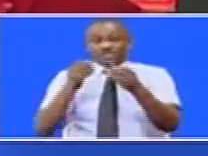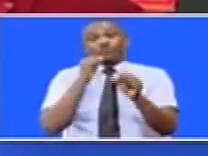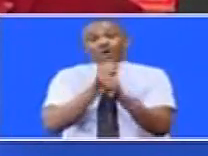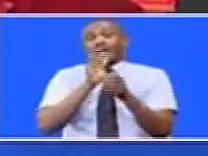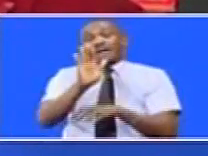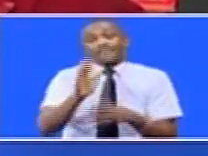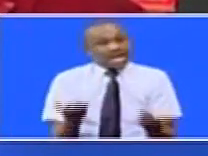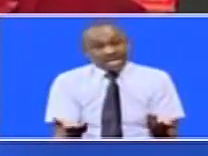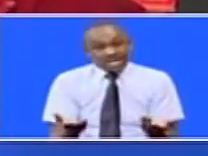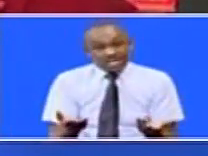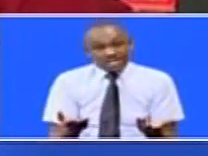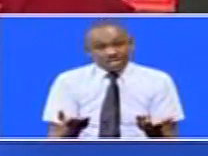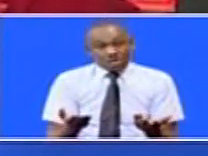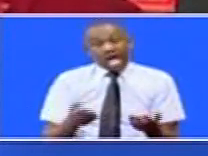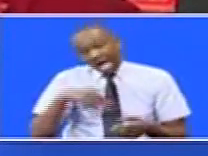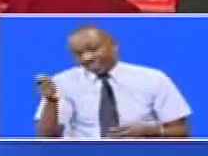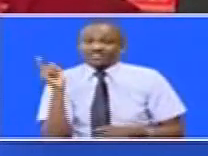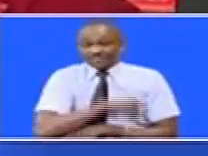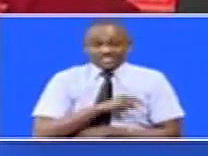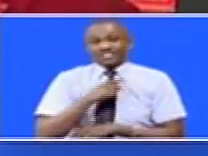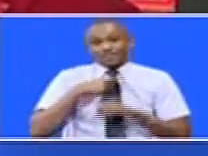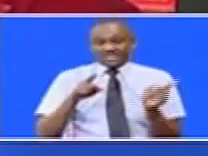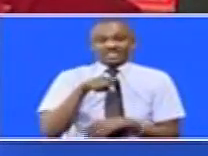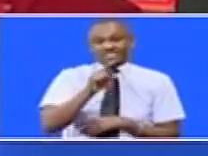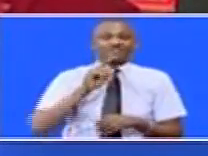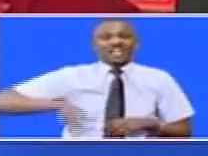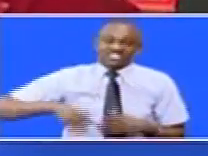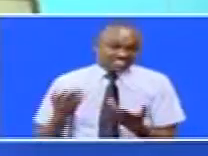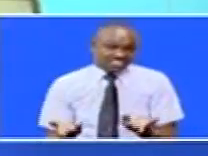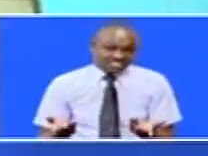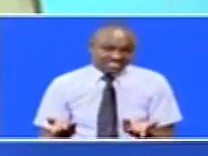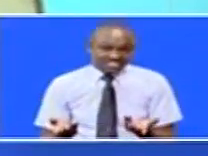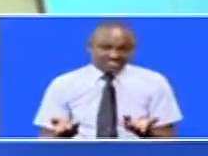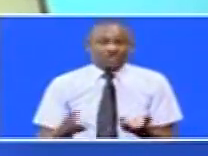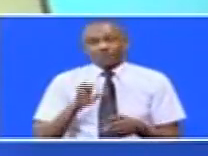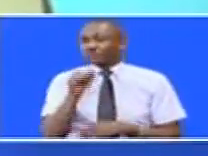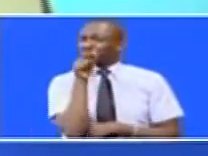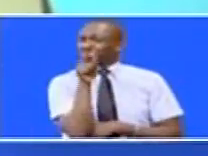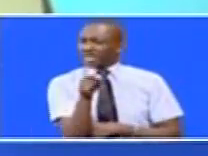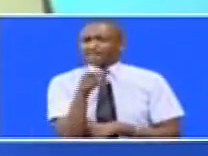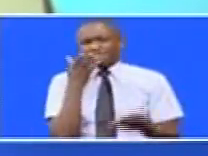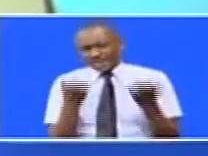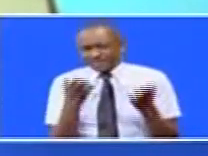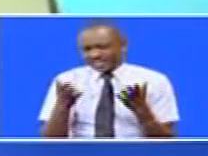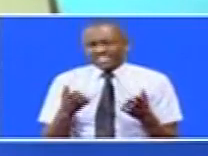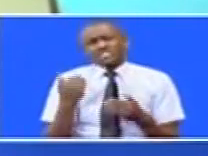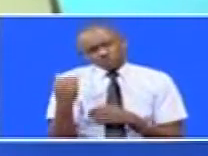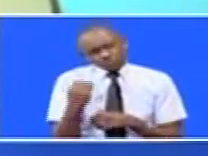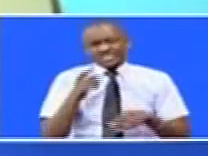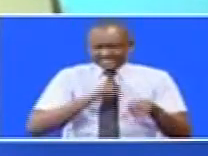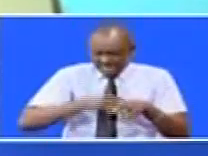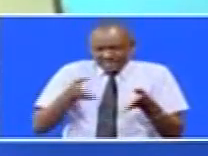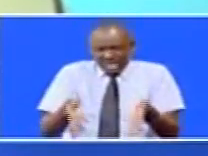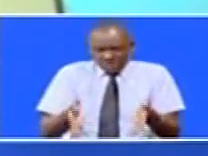kabla tuseme wengine wamemaliza yeye hajamaliza. Hata hivyo, inaonekana kwamba watoto wa kizazi